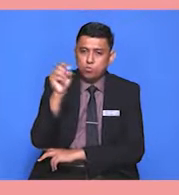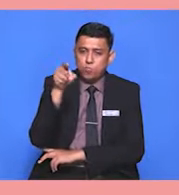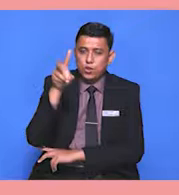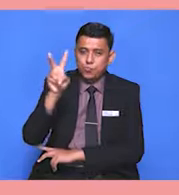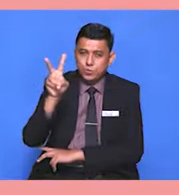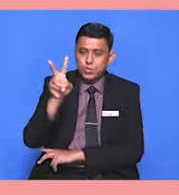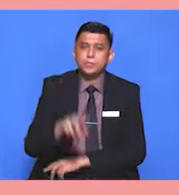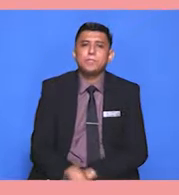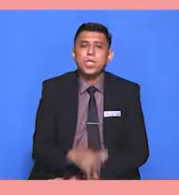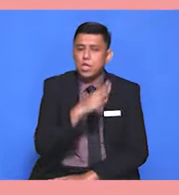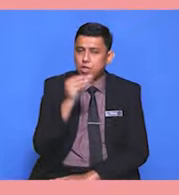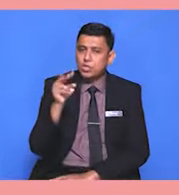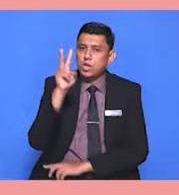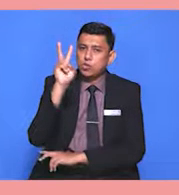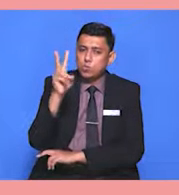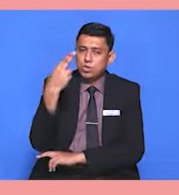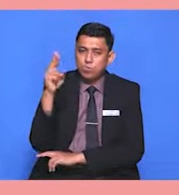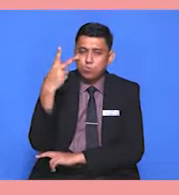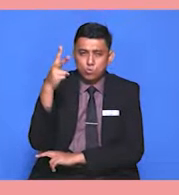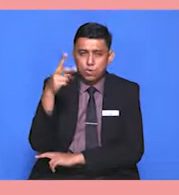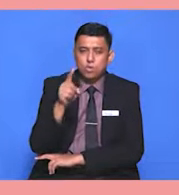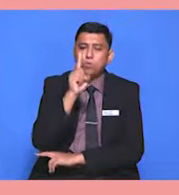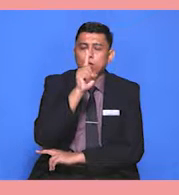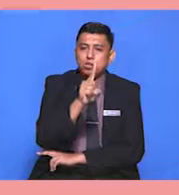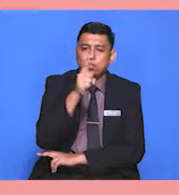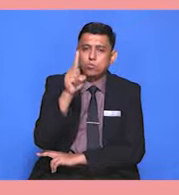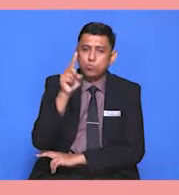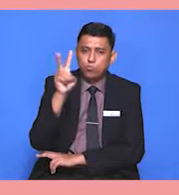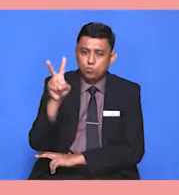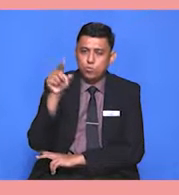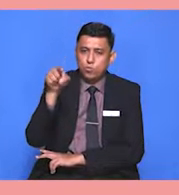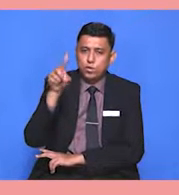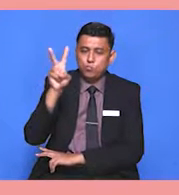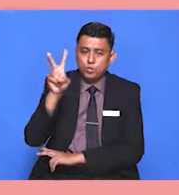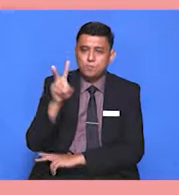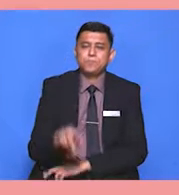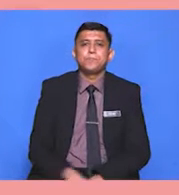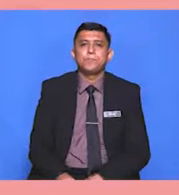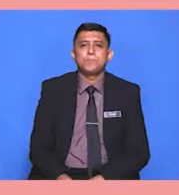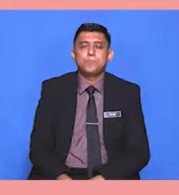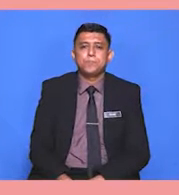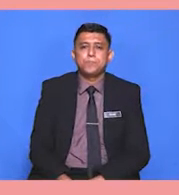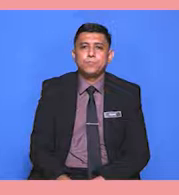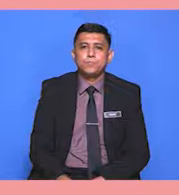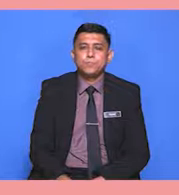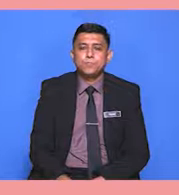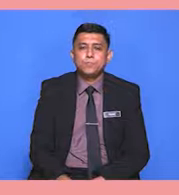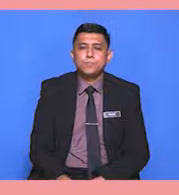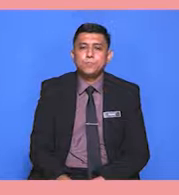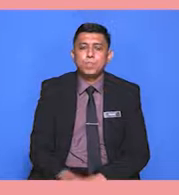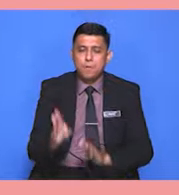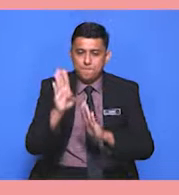110.2 dan 2012 112.2.